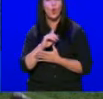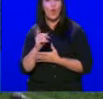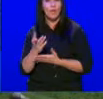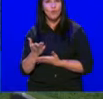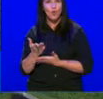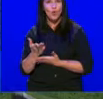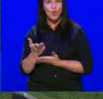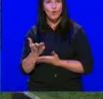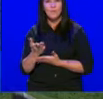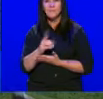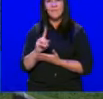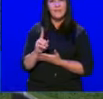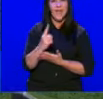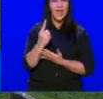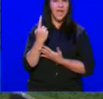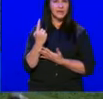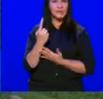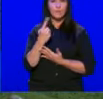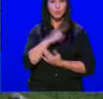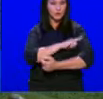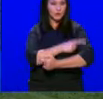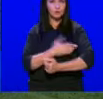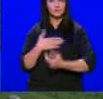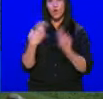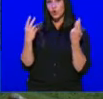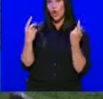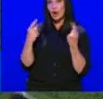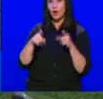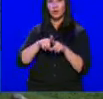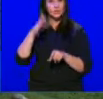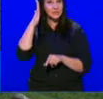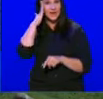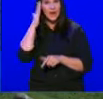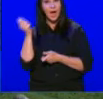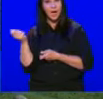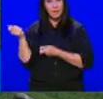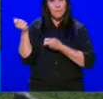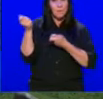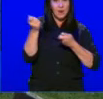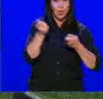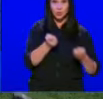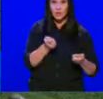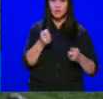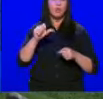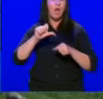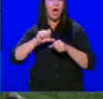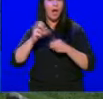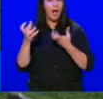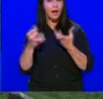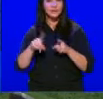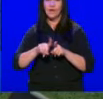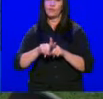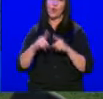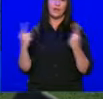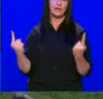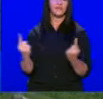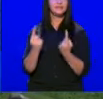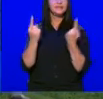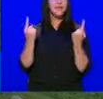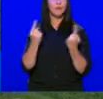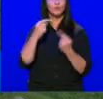която не само засилва своята роля като страна-преносител на газ, но и като инициатор